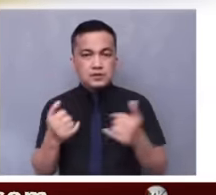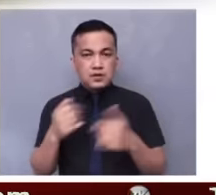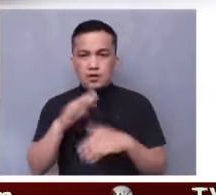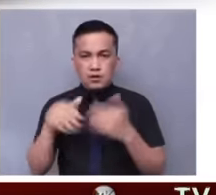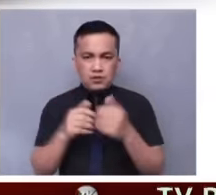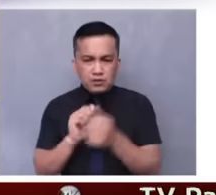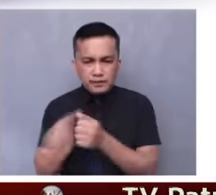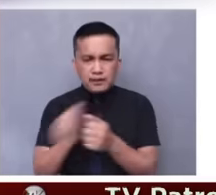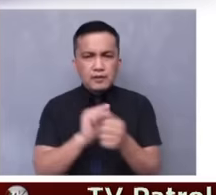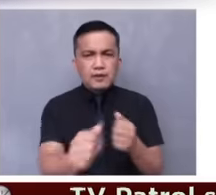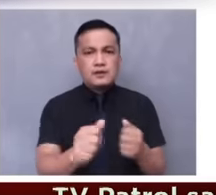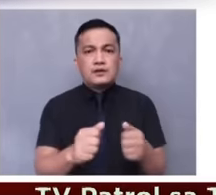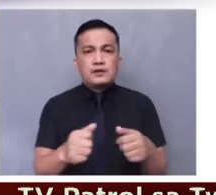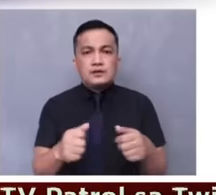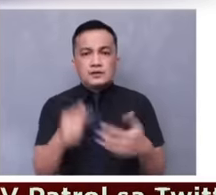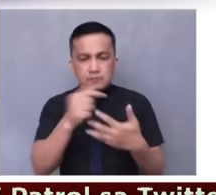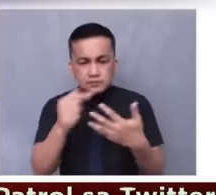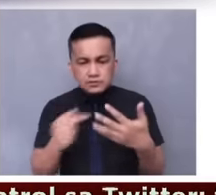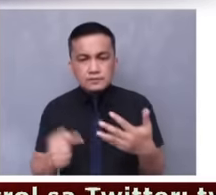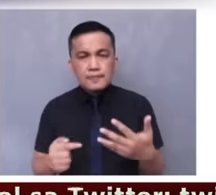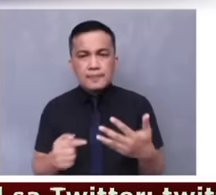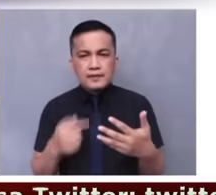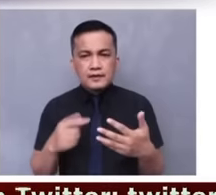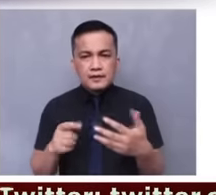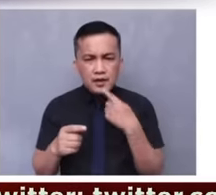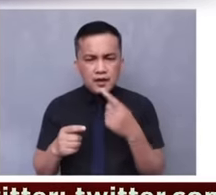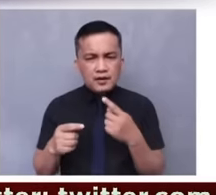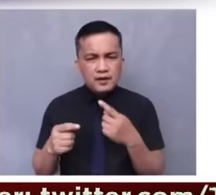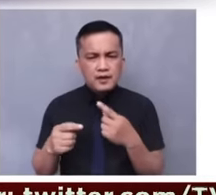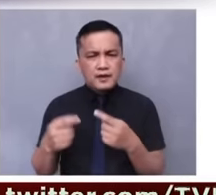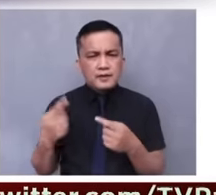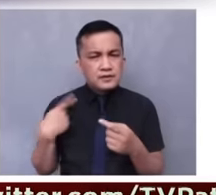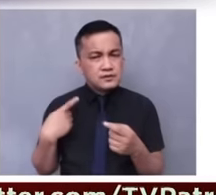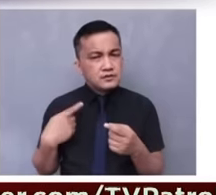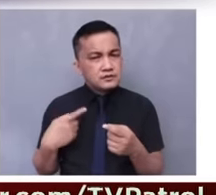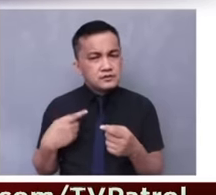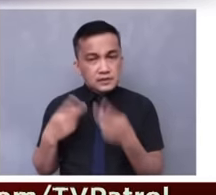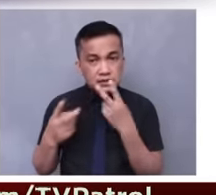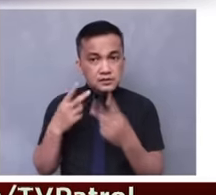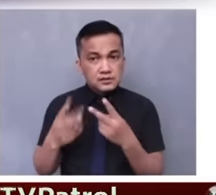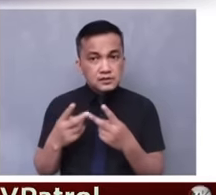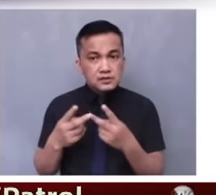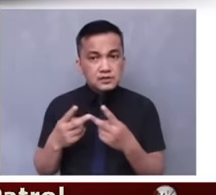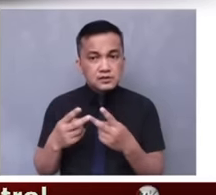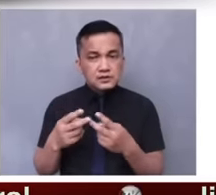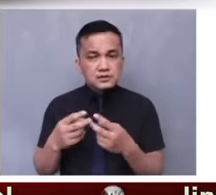mga kapwa Gen Z ko na nakikita na kung kinaya niya.